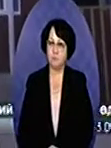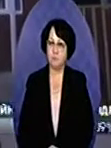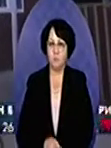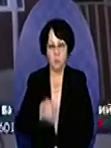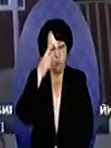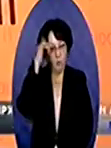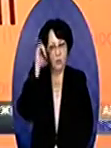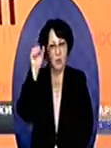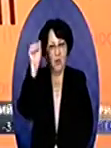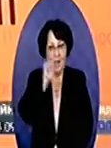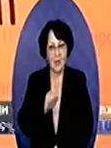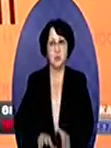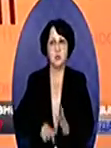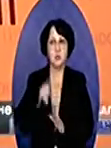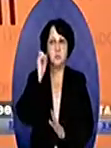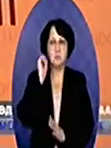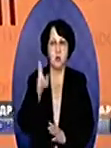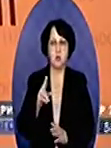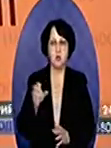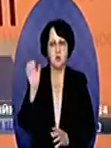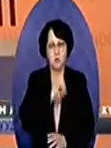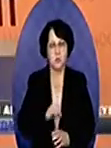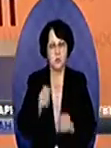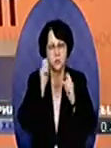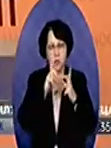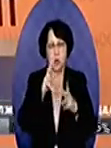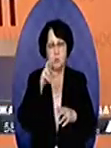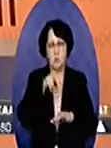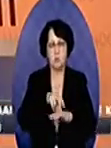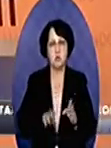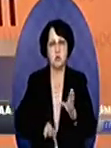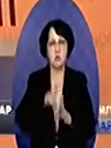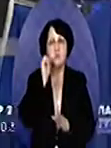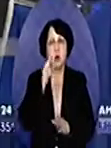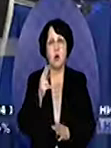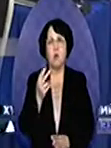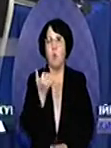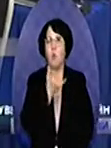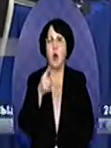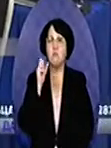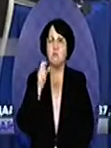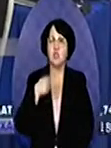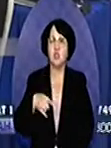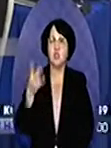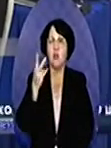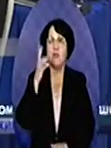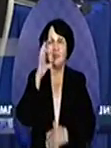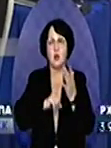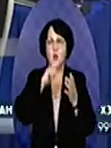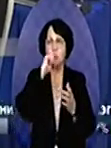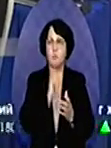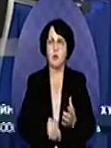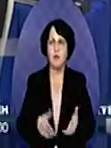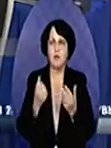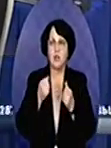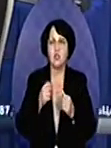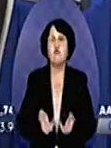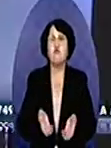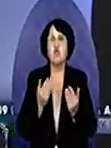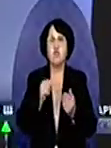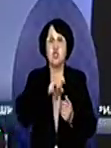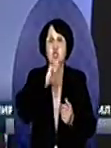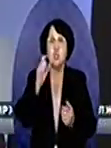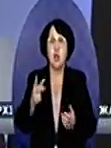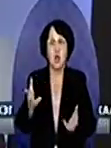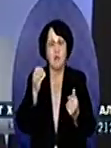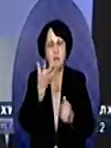Манай улс Азийн хөгжлийн банк, Европын сэргэн босголт хөгжлийн банк уур амьсгалын ногоон сангаас буцалтгүй тусламж, нэг хөнгөлөлттэй зээл хэлбрээр 500